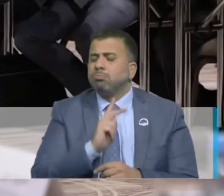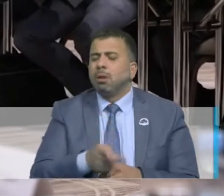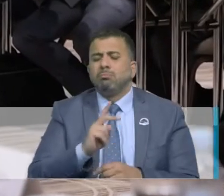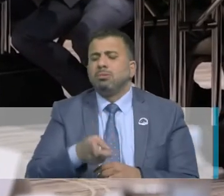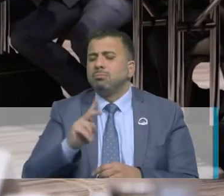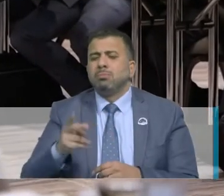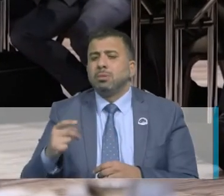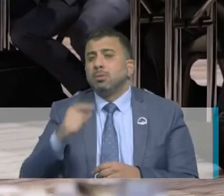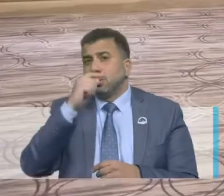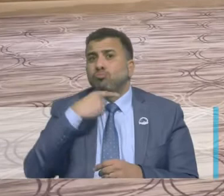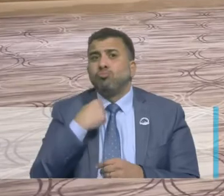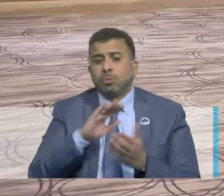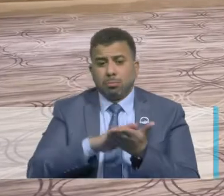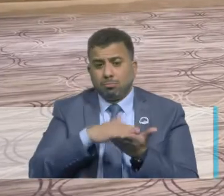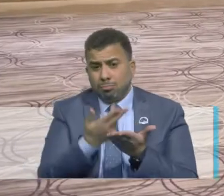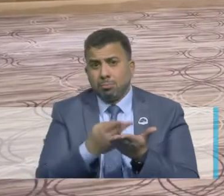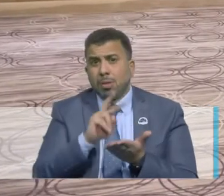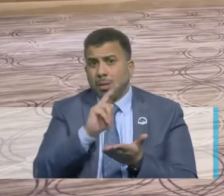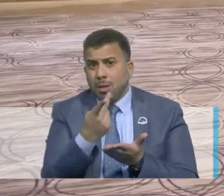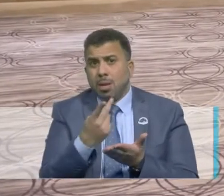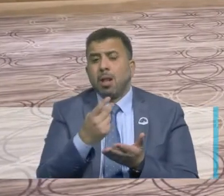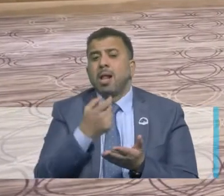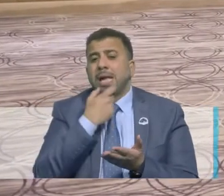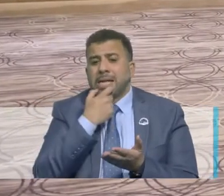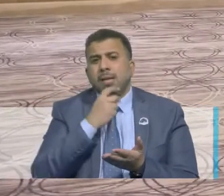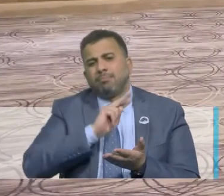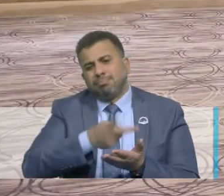من المهارات. وأتمنى أن يتم ترجمة هذا المحتوى للغات أخرى